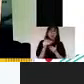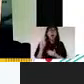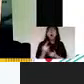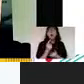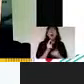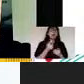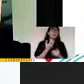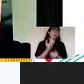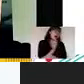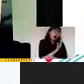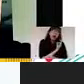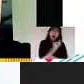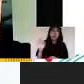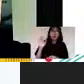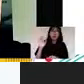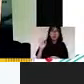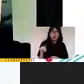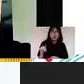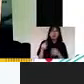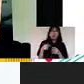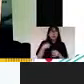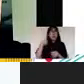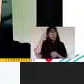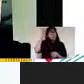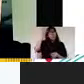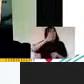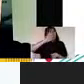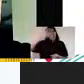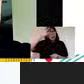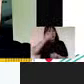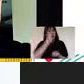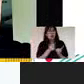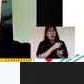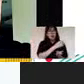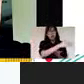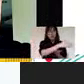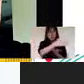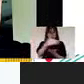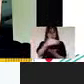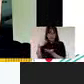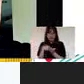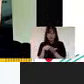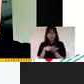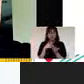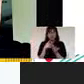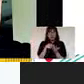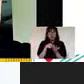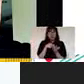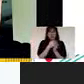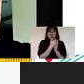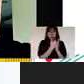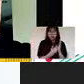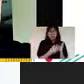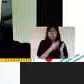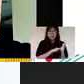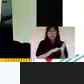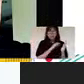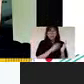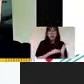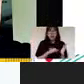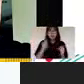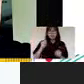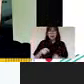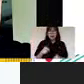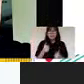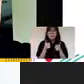kita melihat bahwa saya membayangkan kalau data ini bisa kita manfaatkan dengan sangat baik gitu, saya kira itu